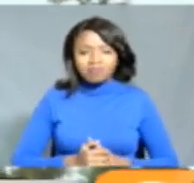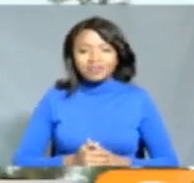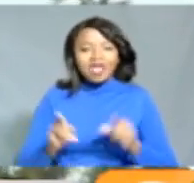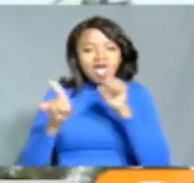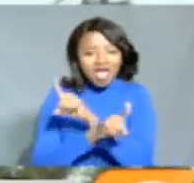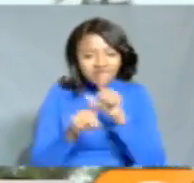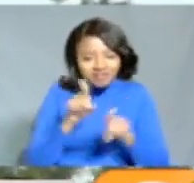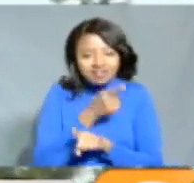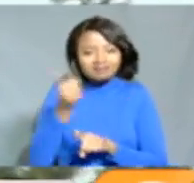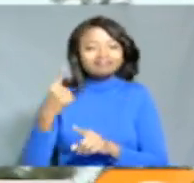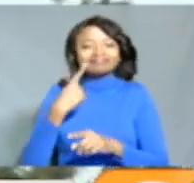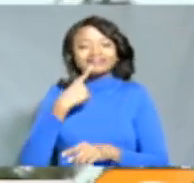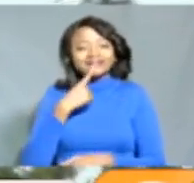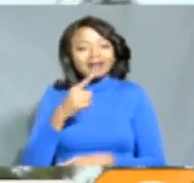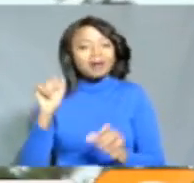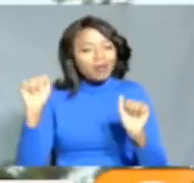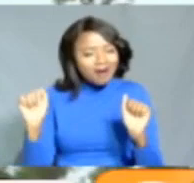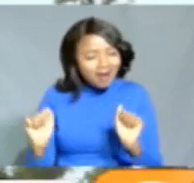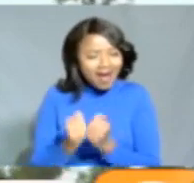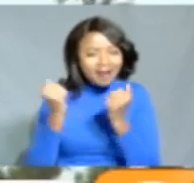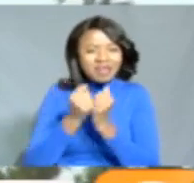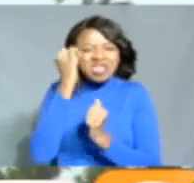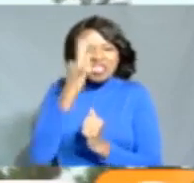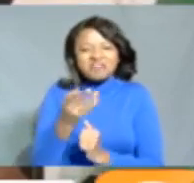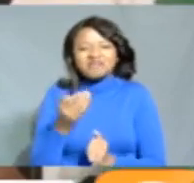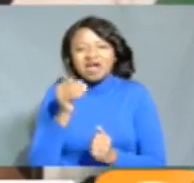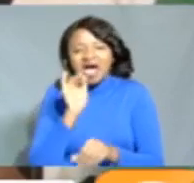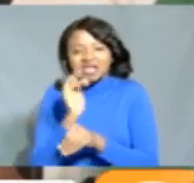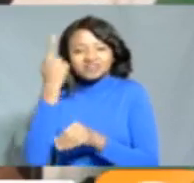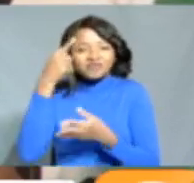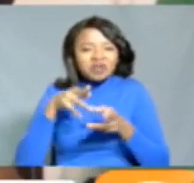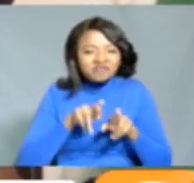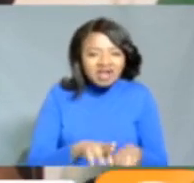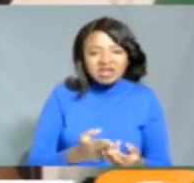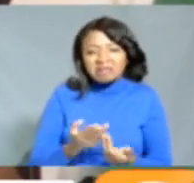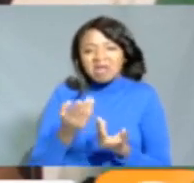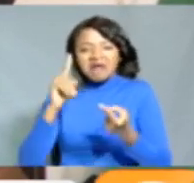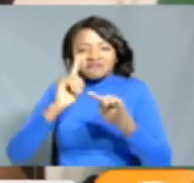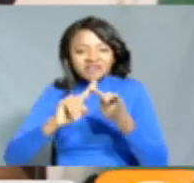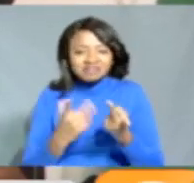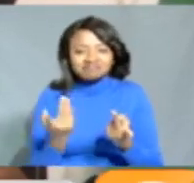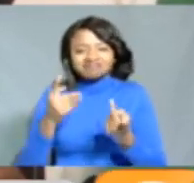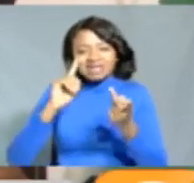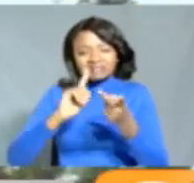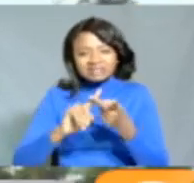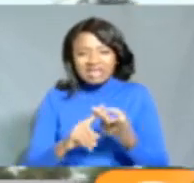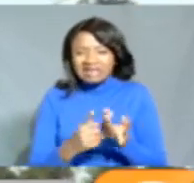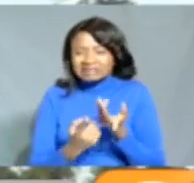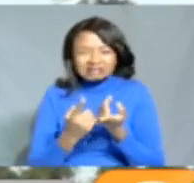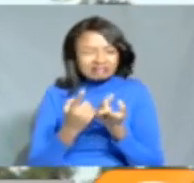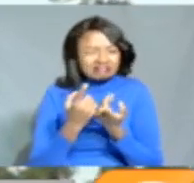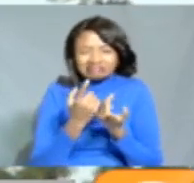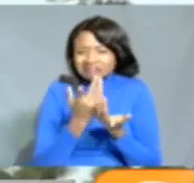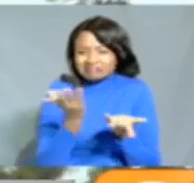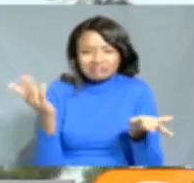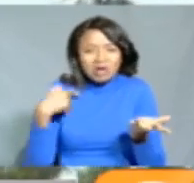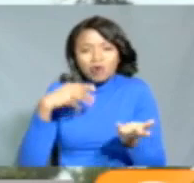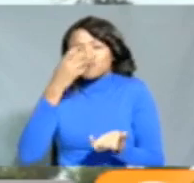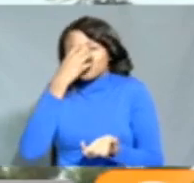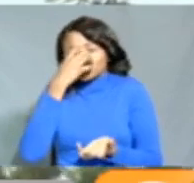itakuwa, hata watu waitisha referendum ya kwanza. Ya pili, mara kumi, William